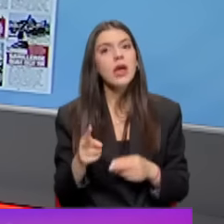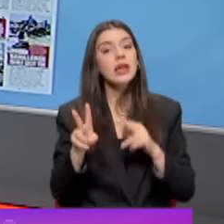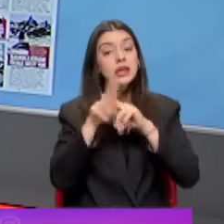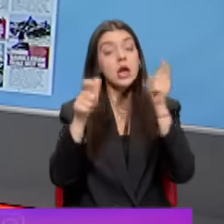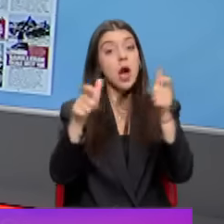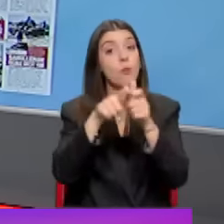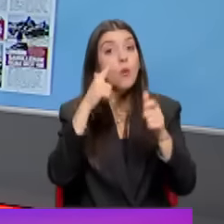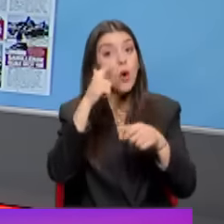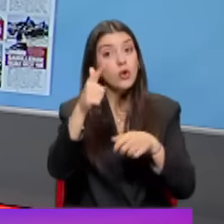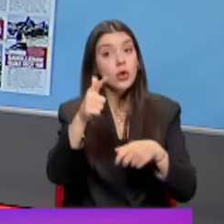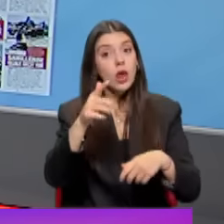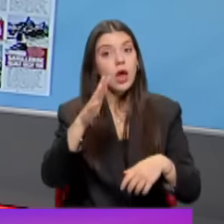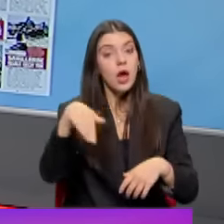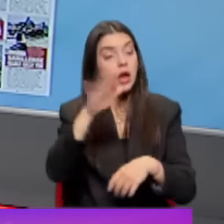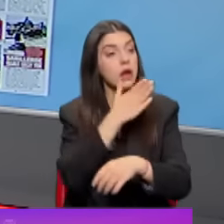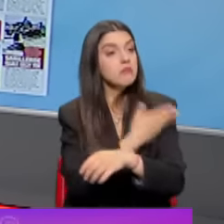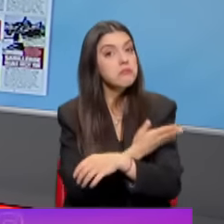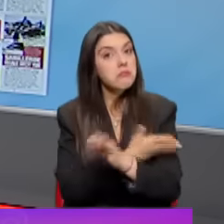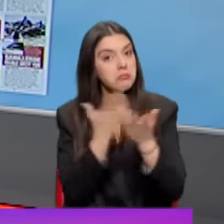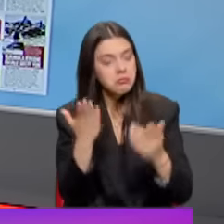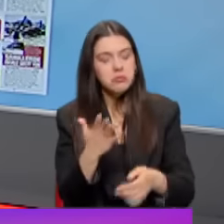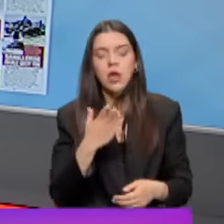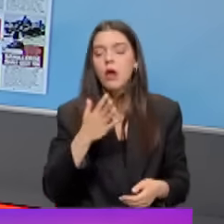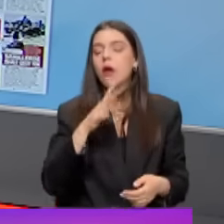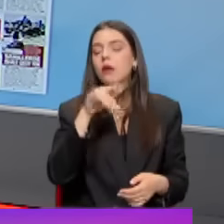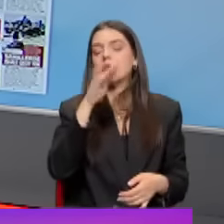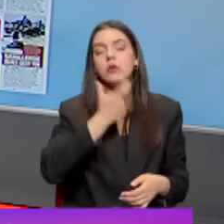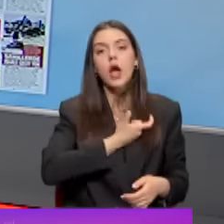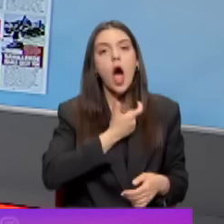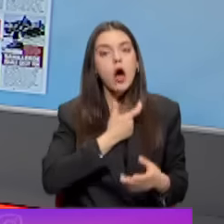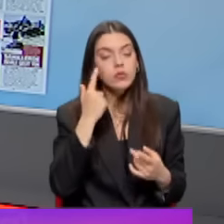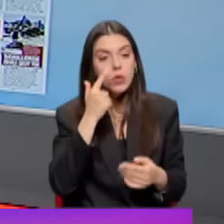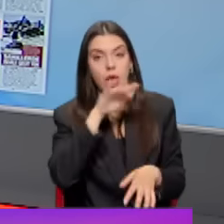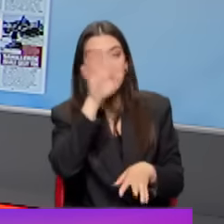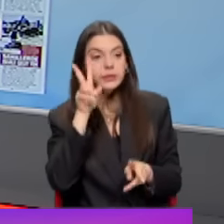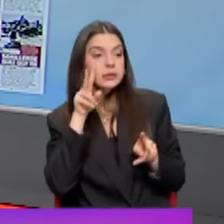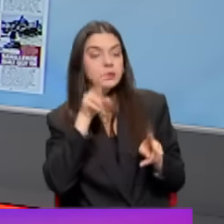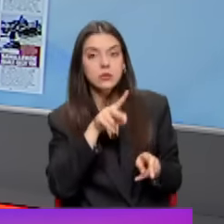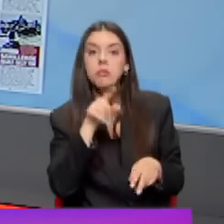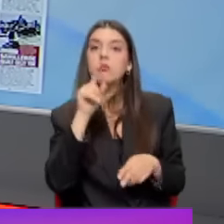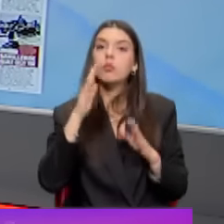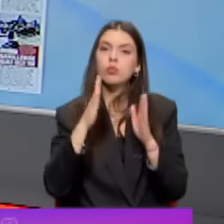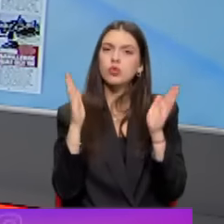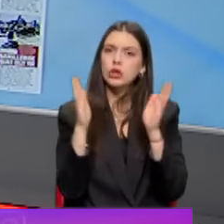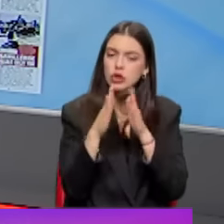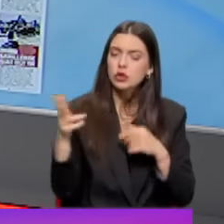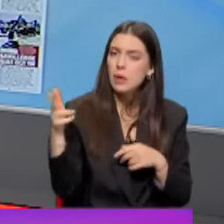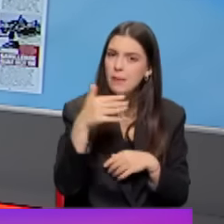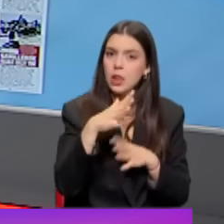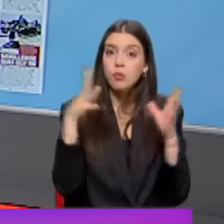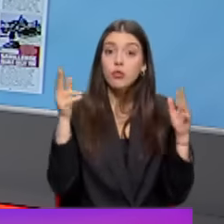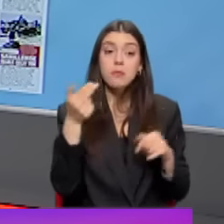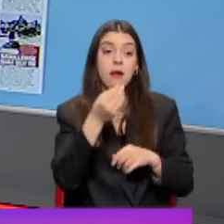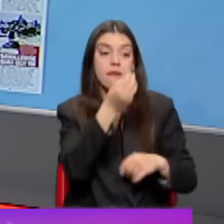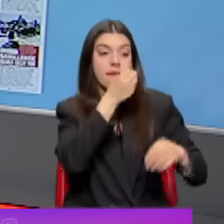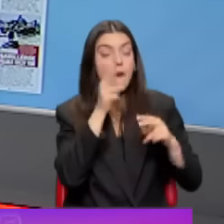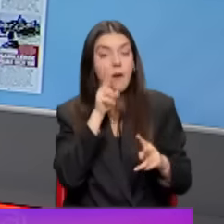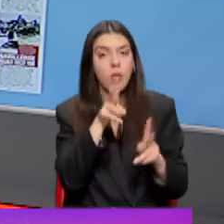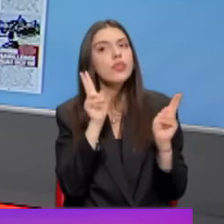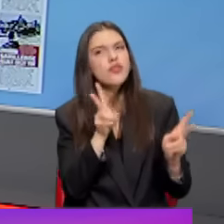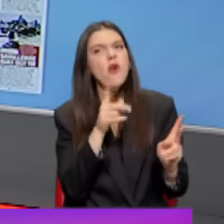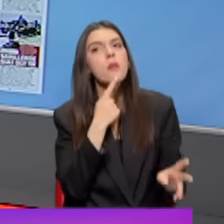nezdinde gerekse yasalar karşısında artık büyük balığın küçük balığı yediği bir dünya normal karşılanıyor galiba devam edelim o zaman